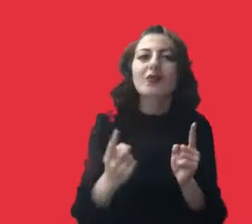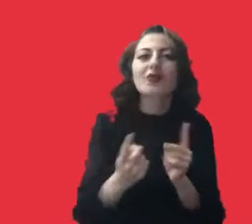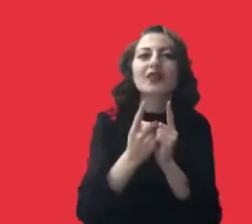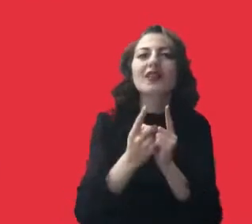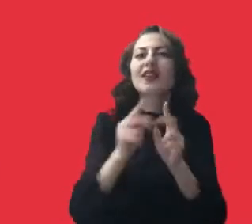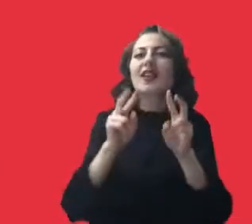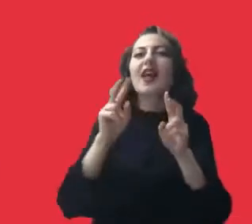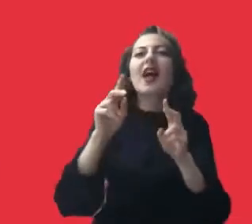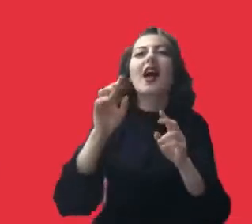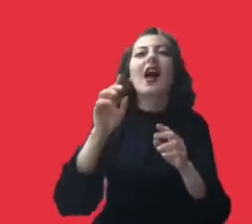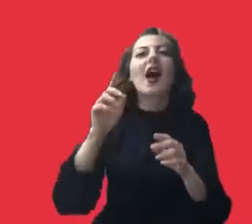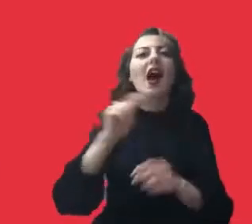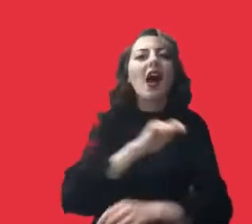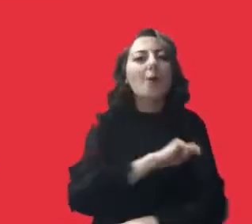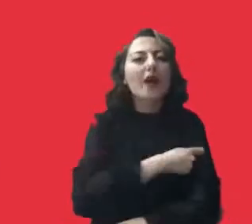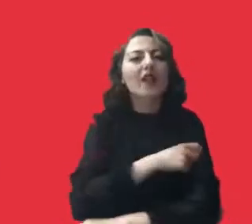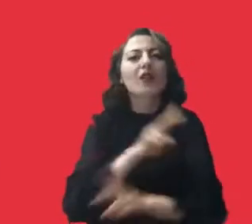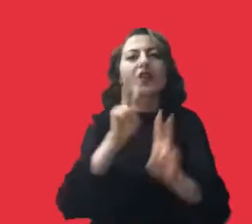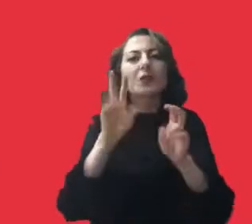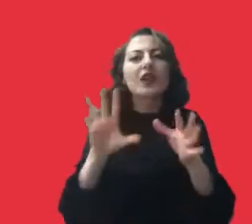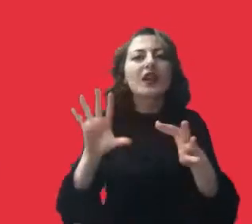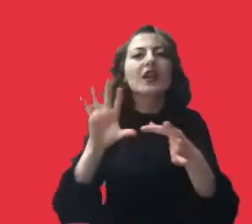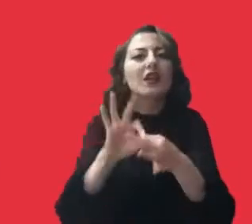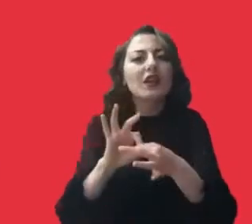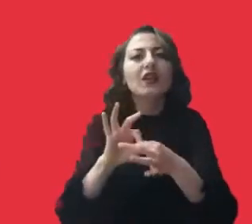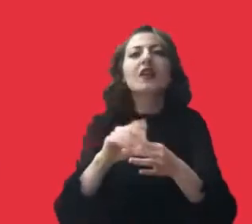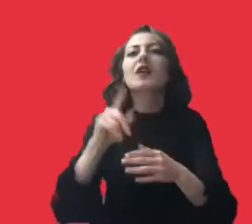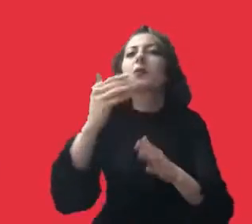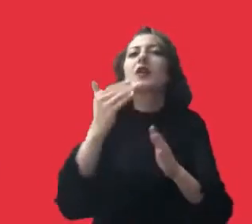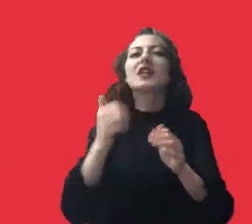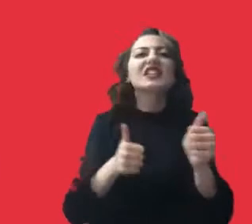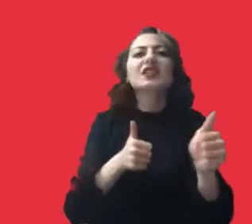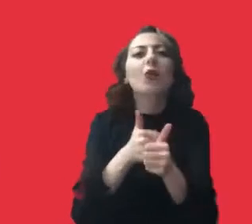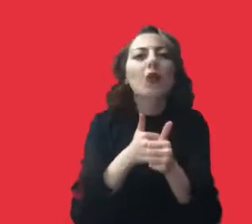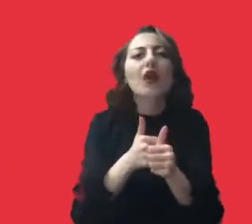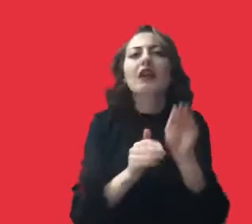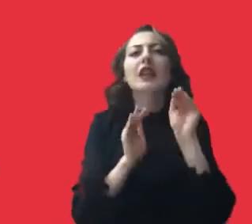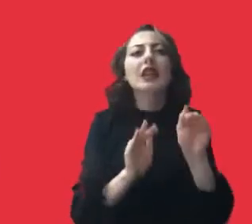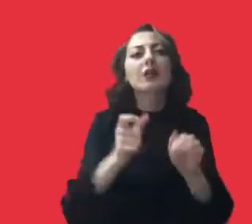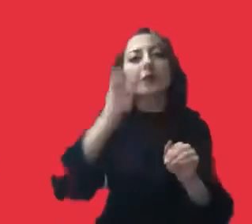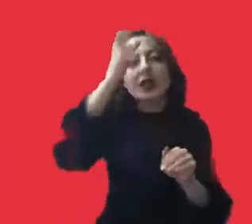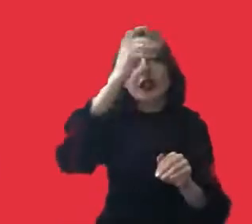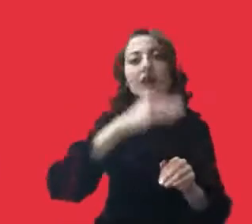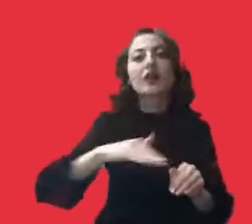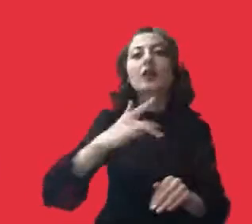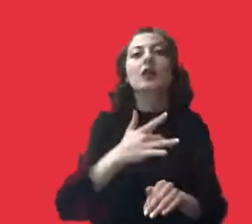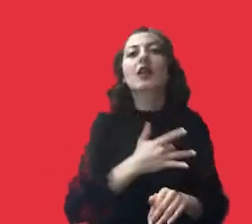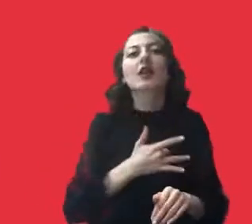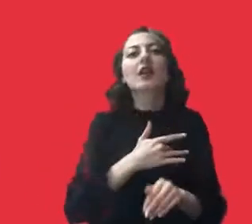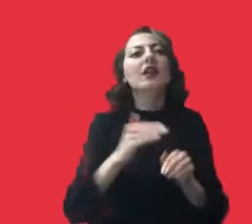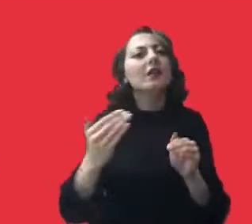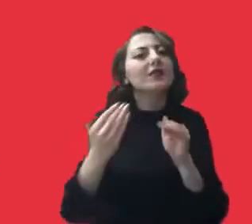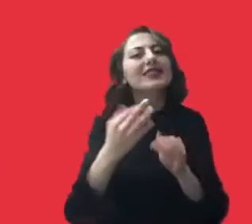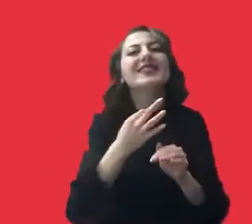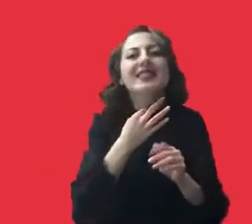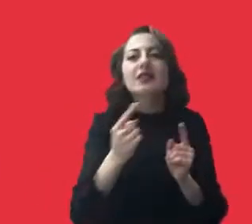about the zamanda bu German etkinliğin de international sponsorlarından Türkiye'de organization and one of the güçlü sponsors verdiği of this desteklerden event? söz eder misin? Can you please Tabii also